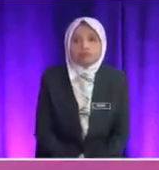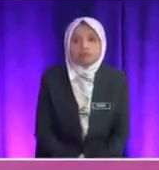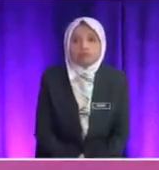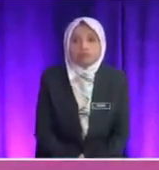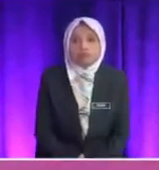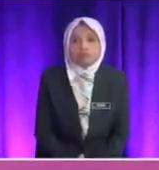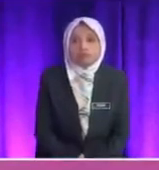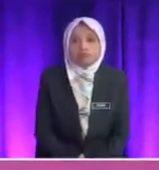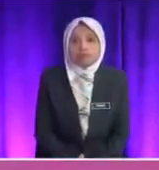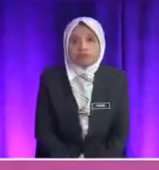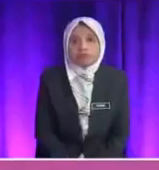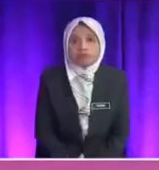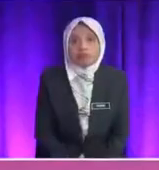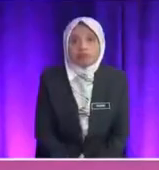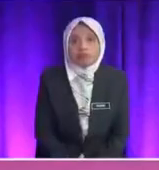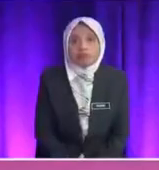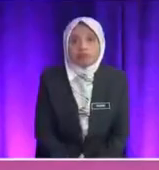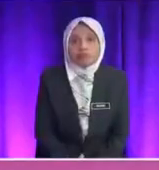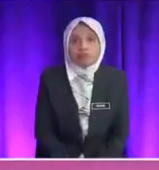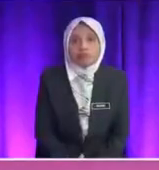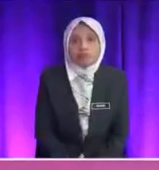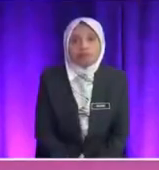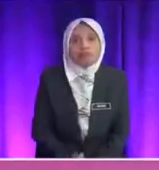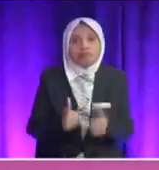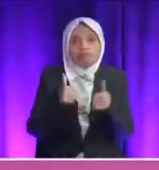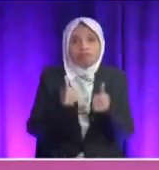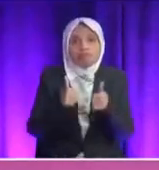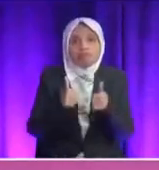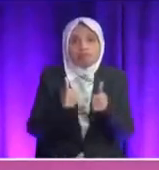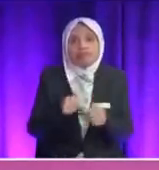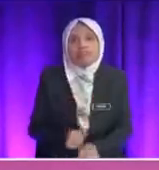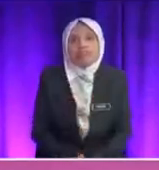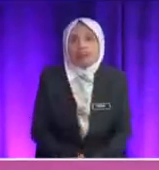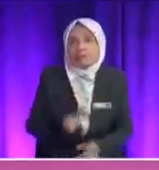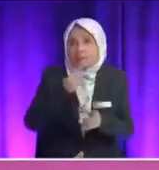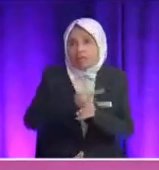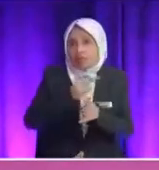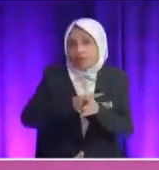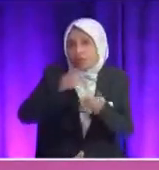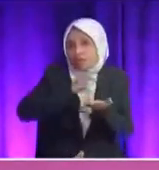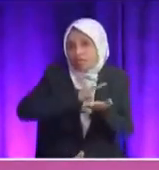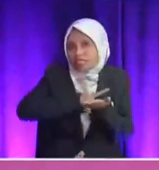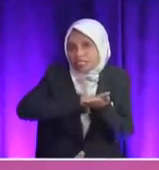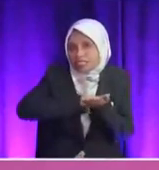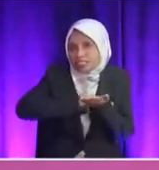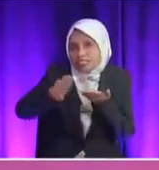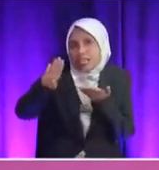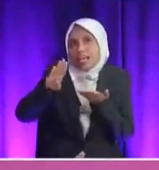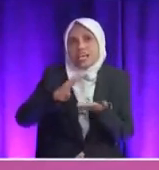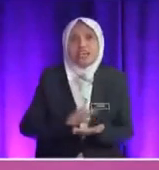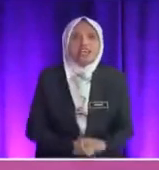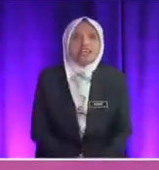sih nih bagozi Mantep bersih ya Bacot Grace panggah